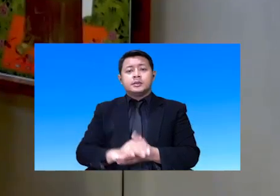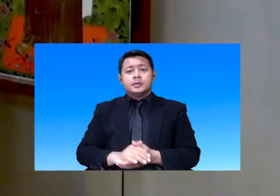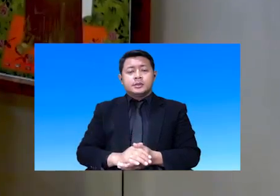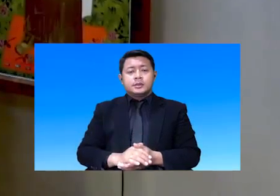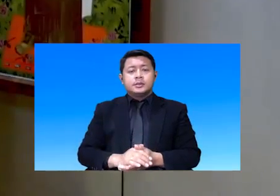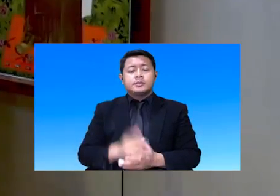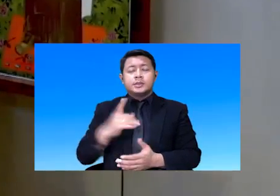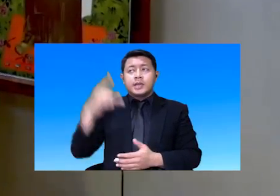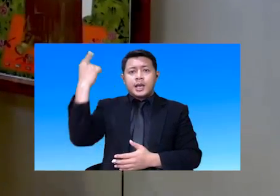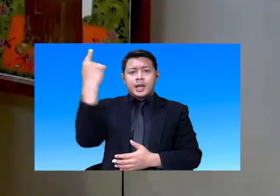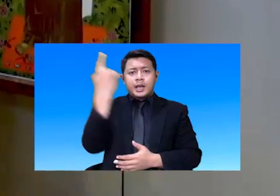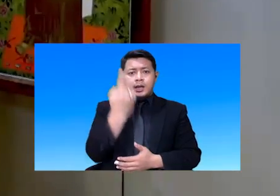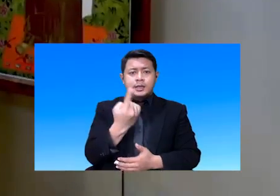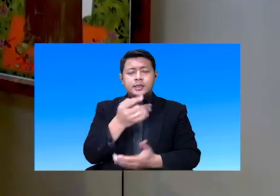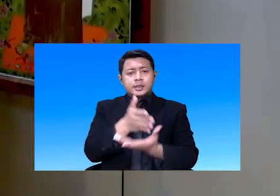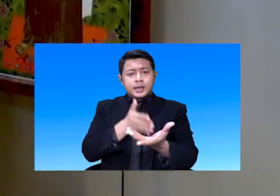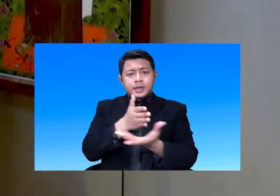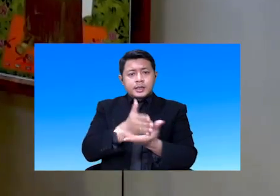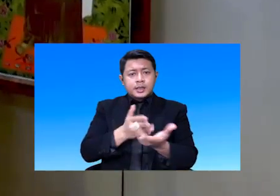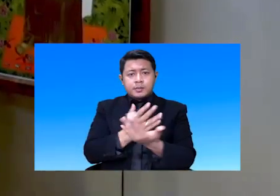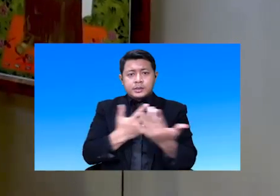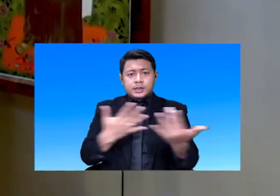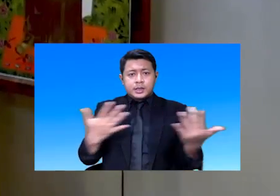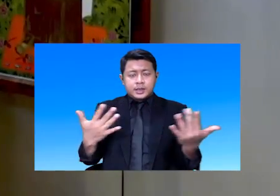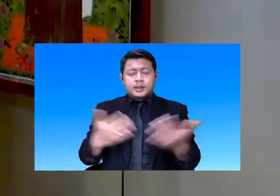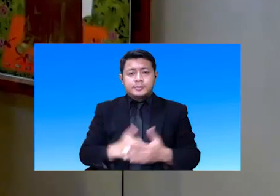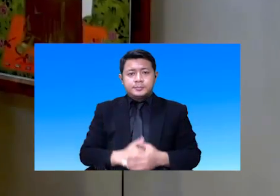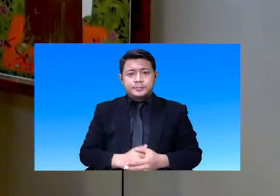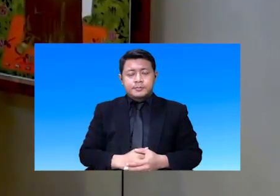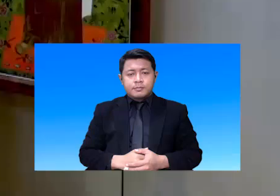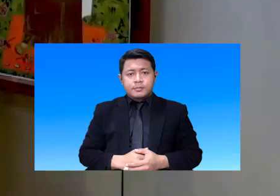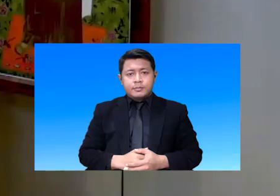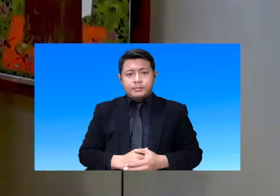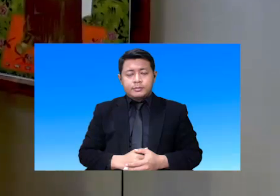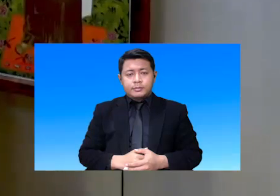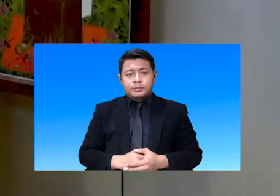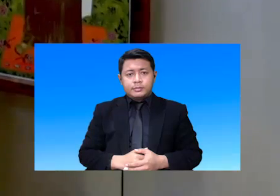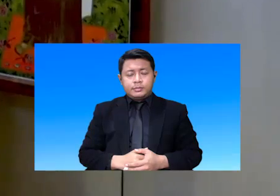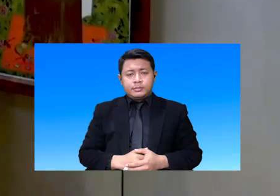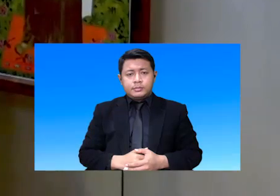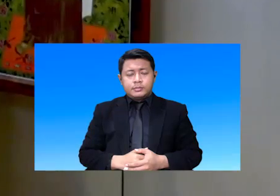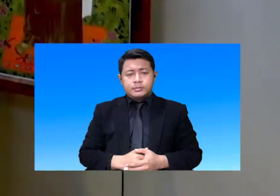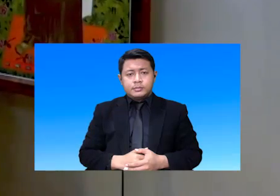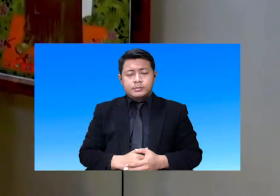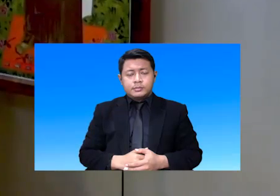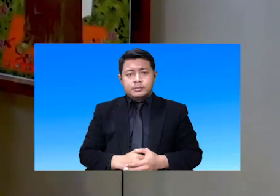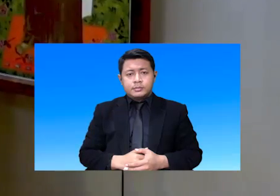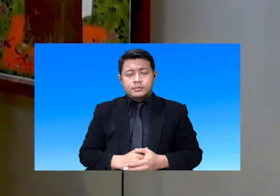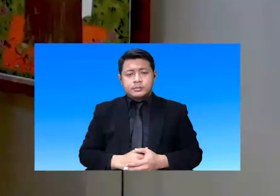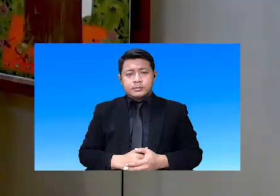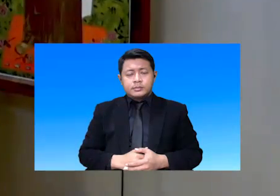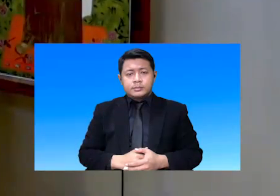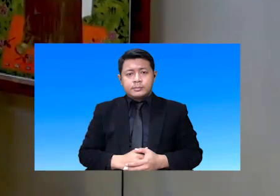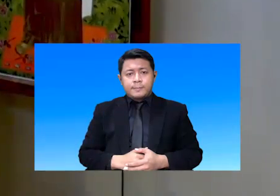bisa ada di tengah masyarakat kita. Tapi karena saya kira sebagian besar Anda